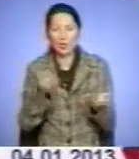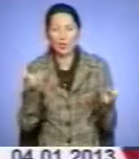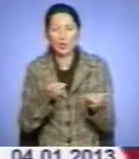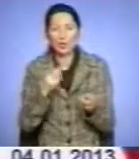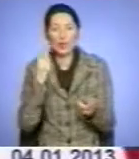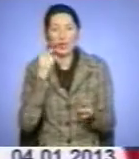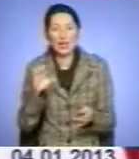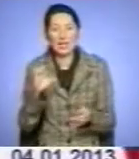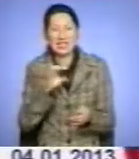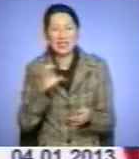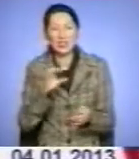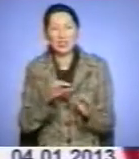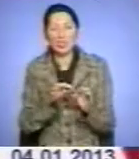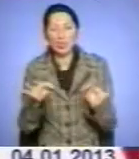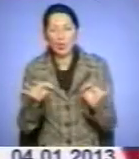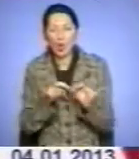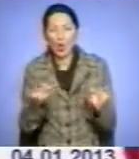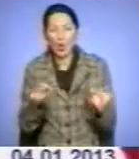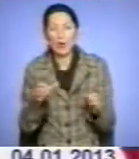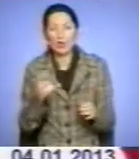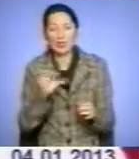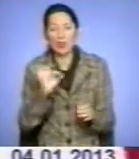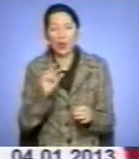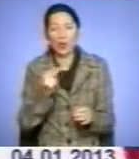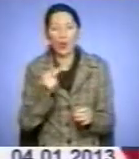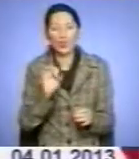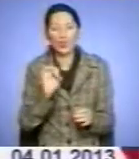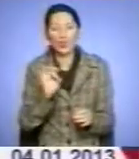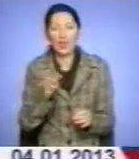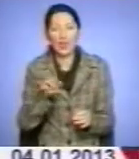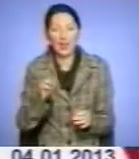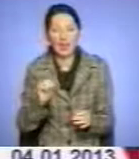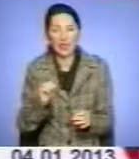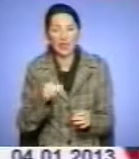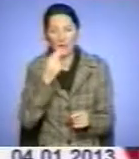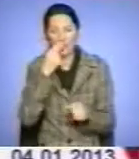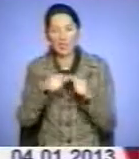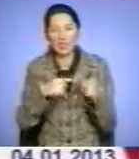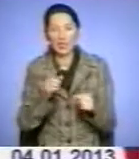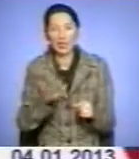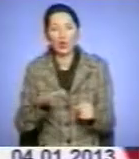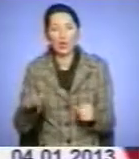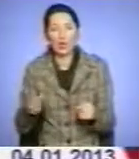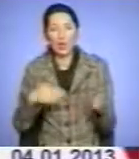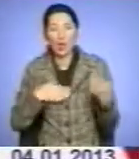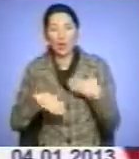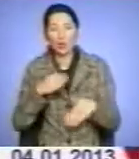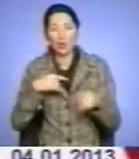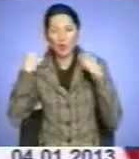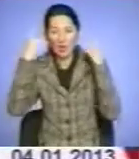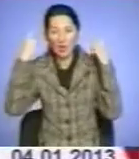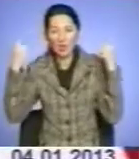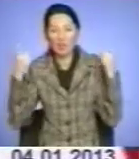завжди свіжа солома, свіжий очерет. От. Традиційно дітей потішать звірята, ну,